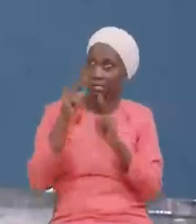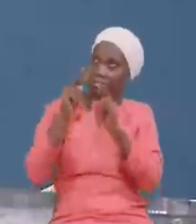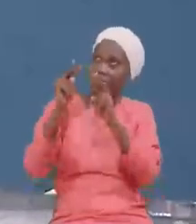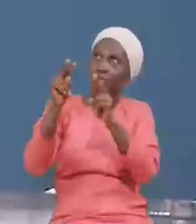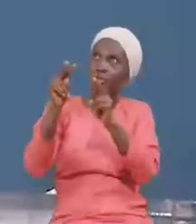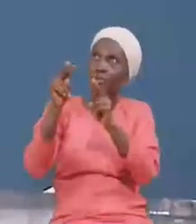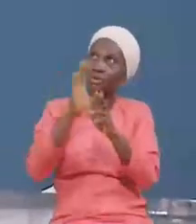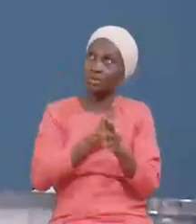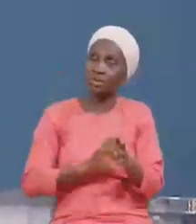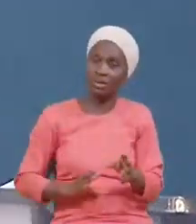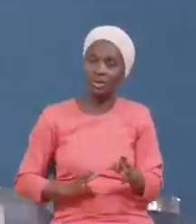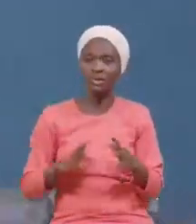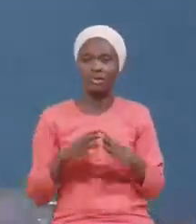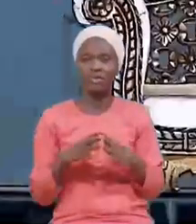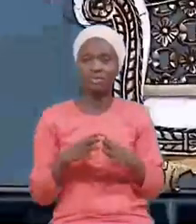Christ,